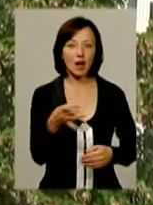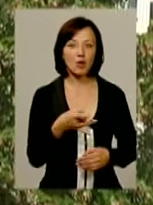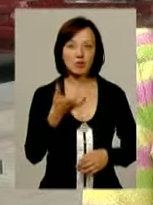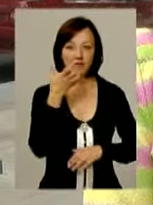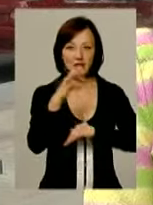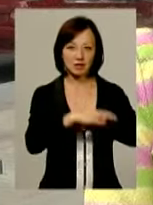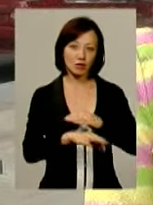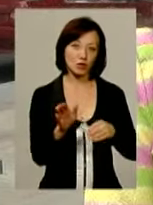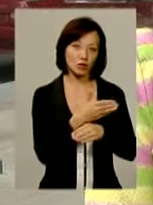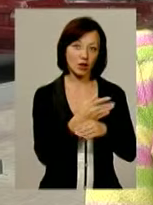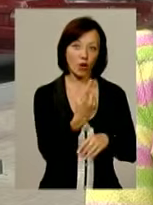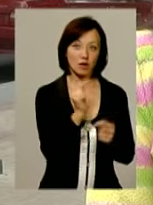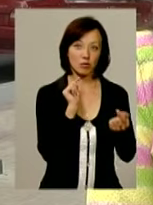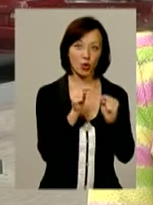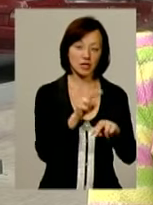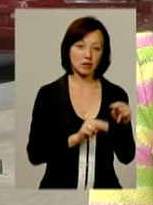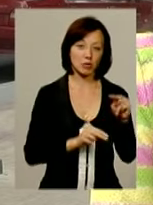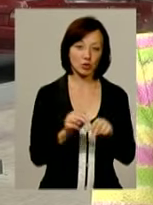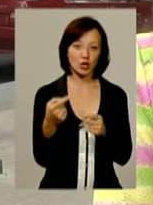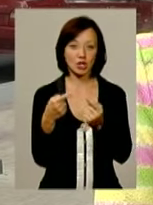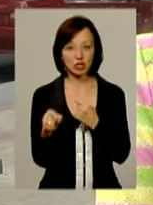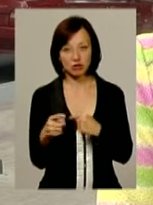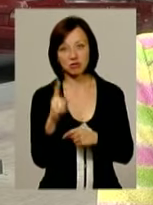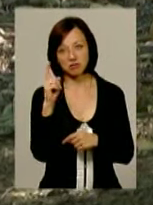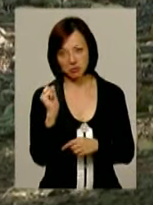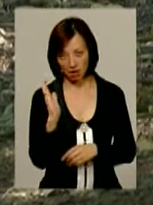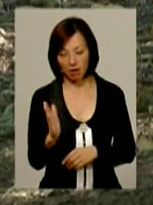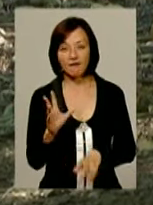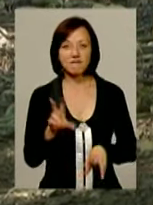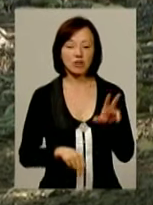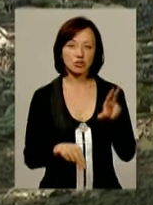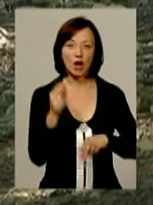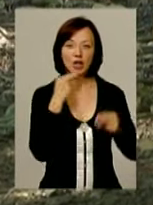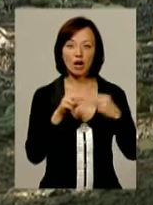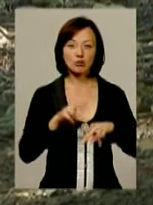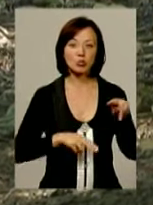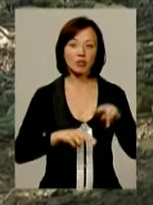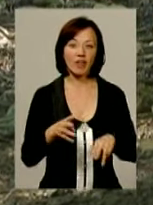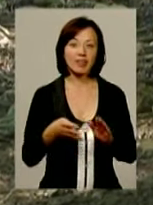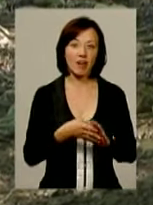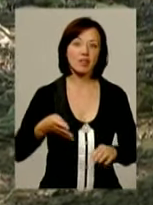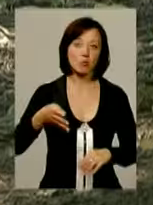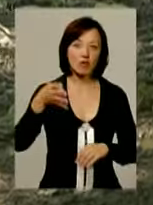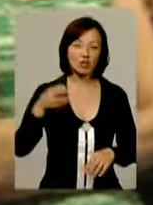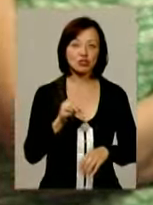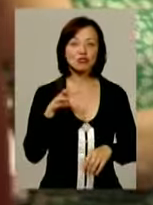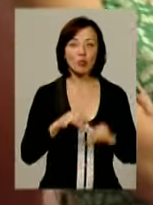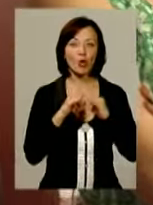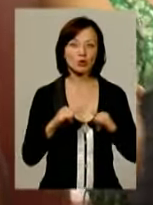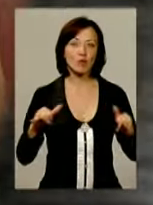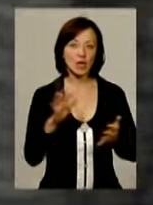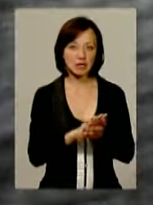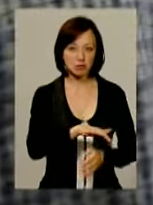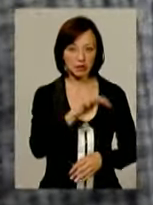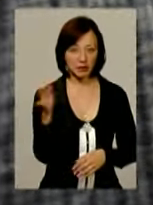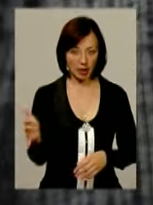Південно-Західний розділилися. Одні проти забудови зеленої ділянки, інші за. Вони вважають, що краще вже побудувати 9-поверхівку, аніж розводити там смітник.